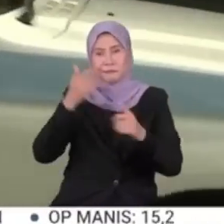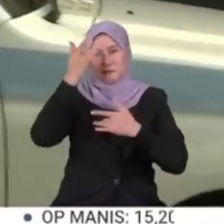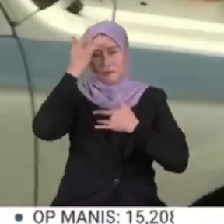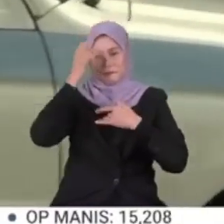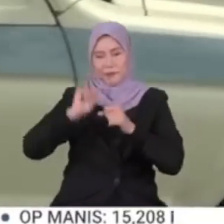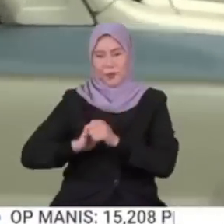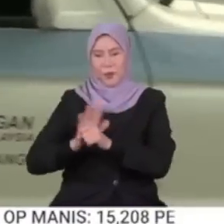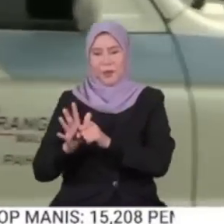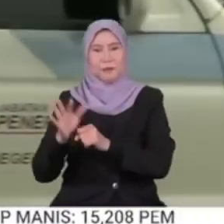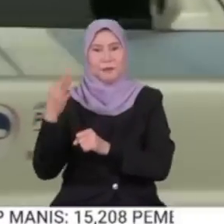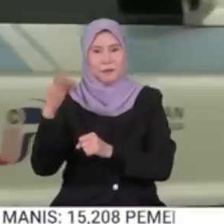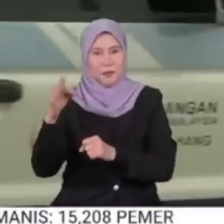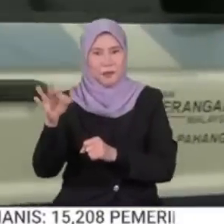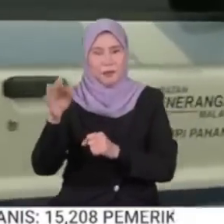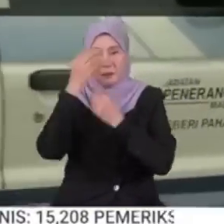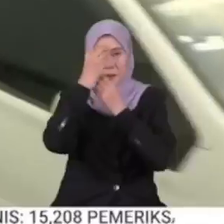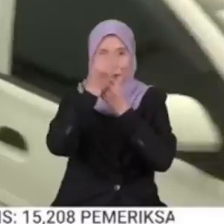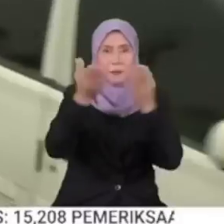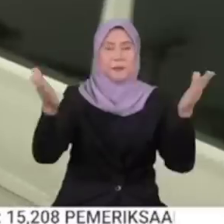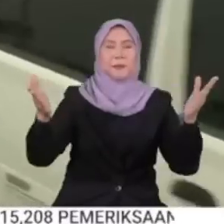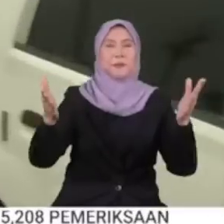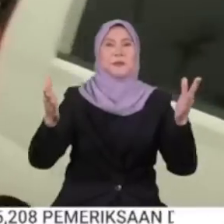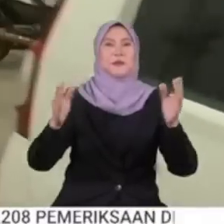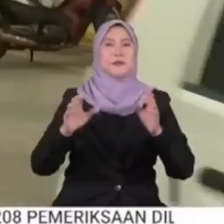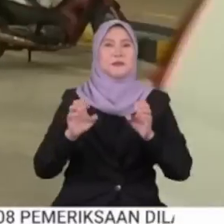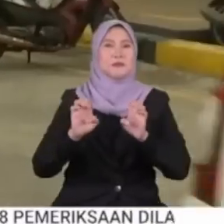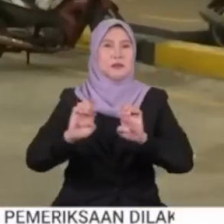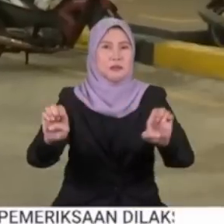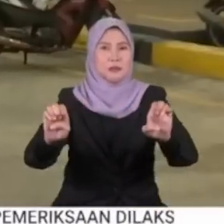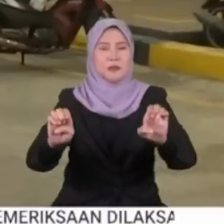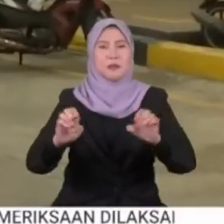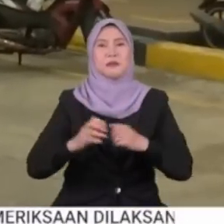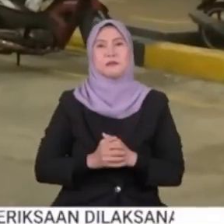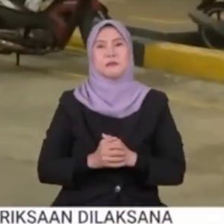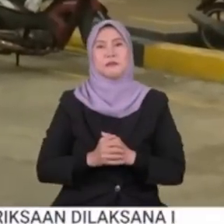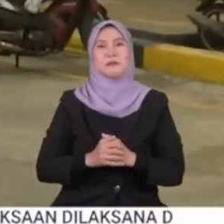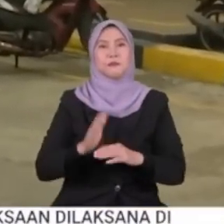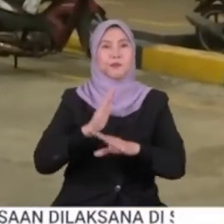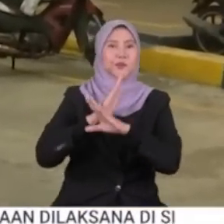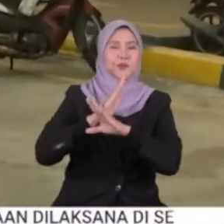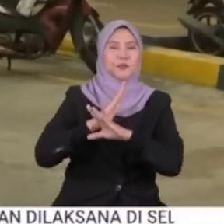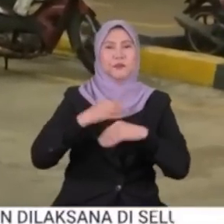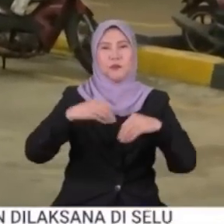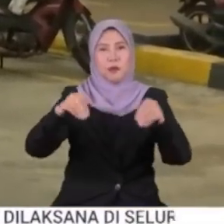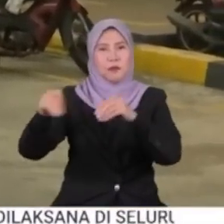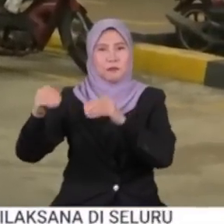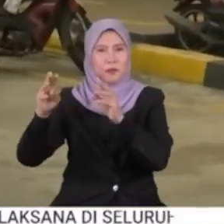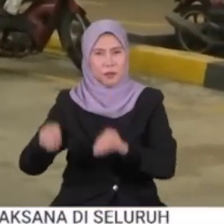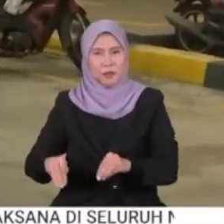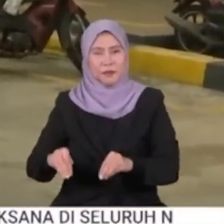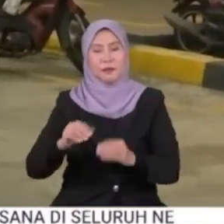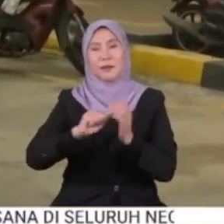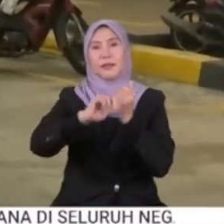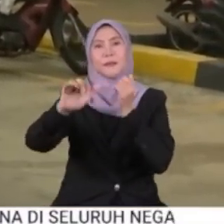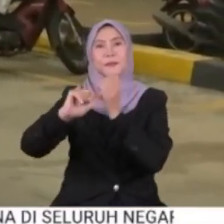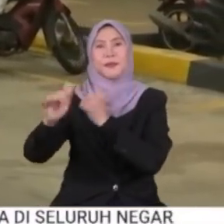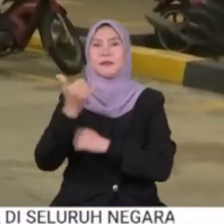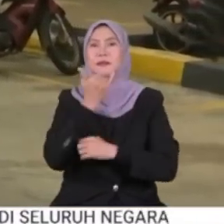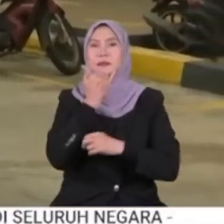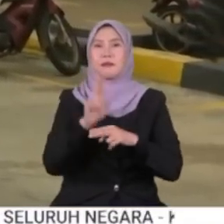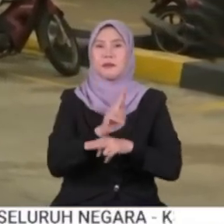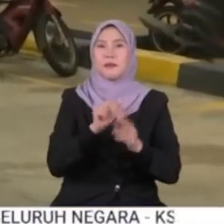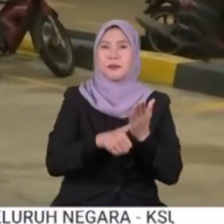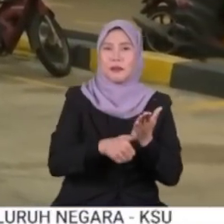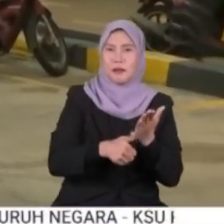wabak COVID-19, pengisytiharan ordinan darurat, anti pemerdagangan manusia, kempen memerangi penyalahgunaan